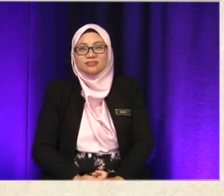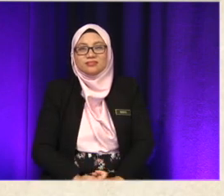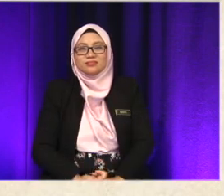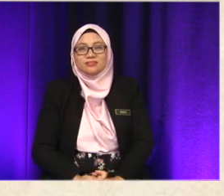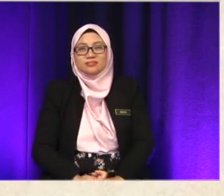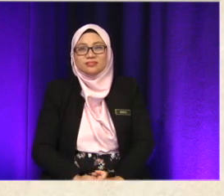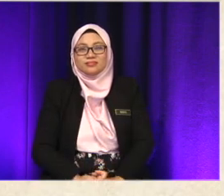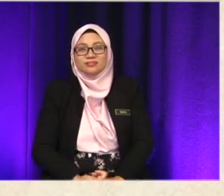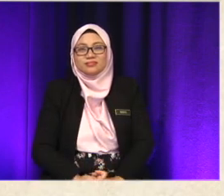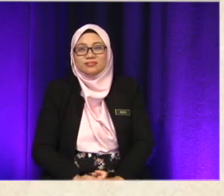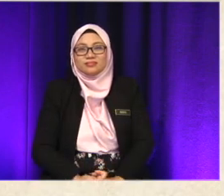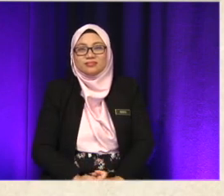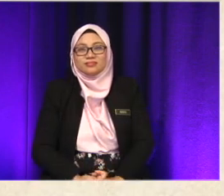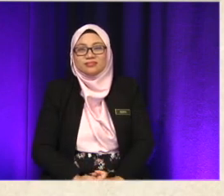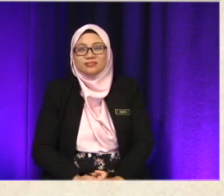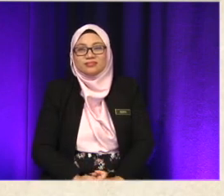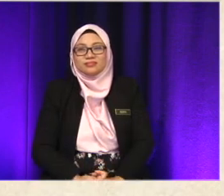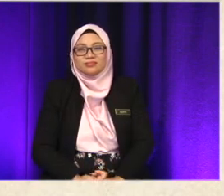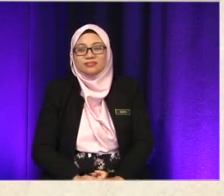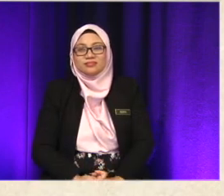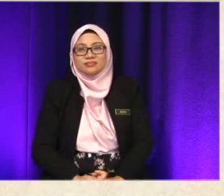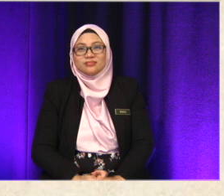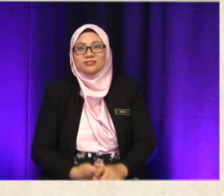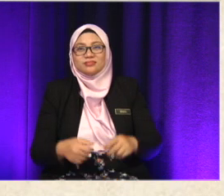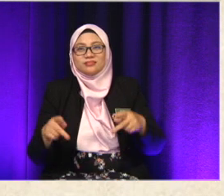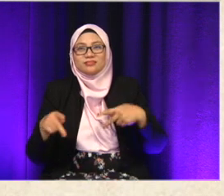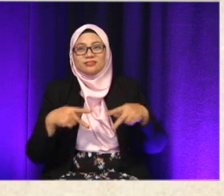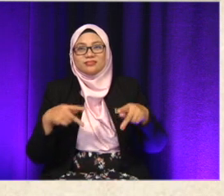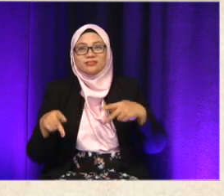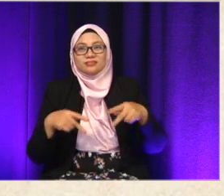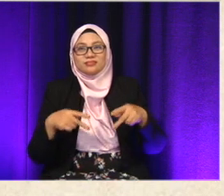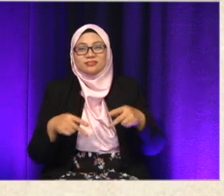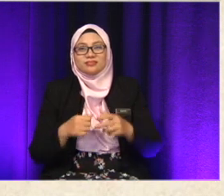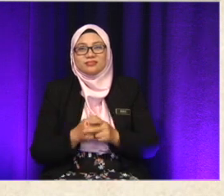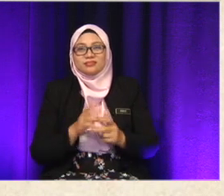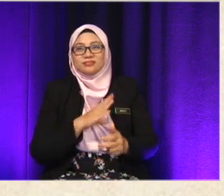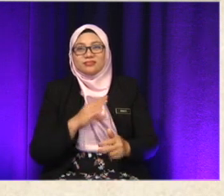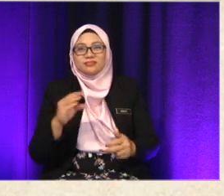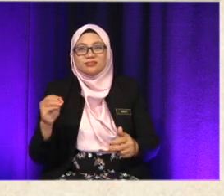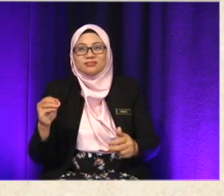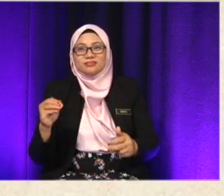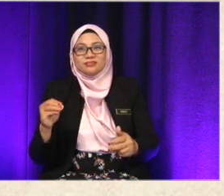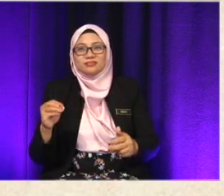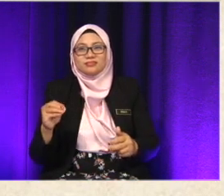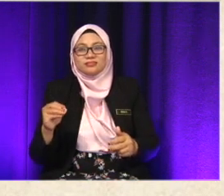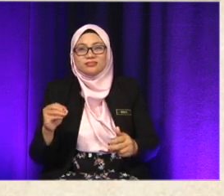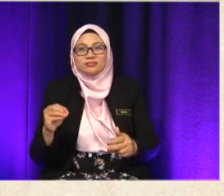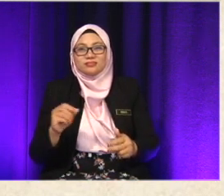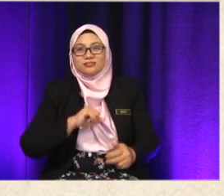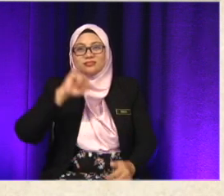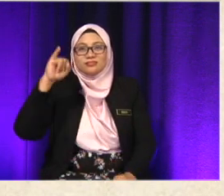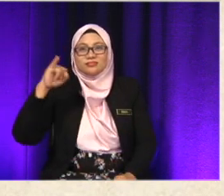animasi. Maknanya pembersihan plastik, ini casting, pembersihan geluli dan penggunaan automatik, industri alat